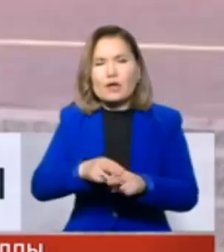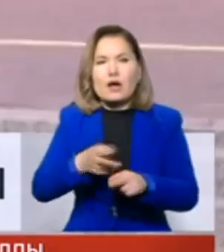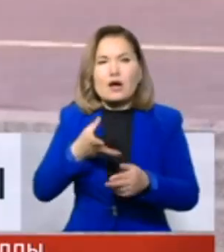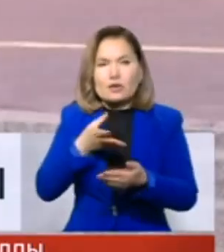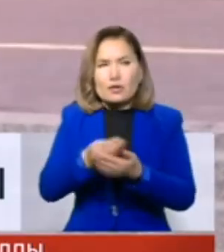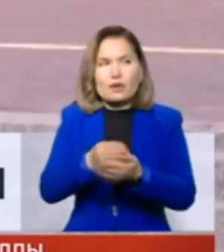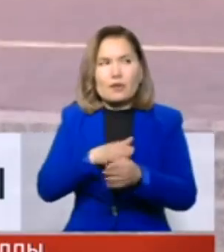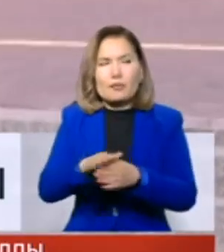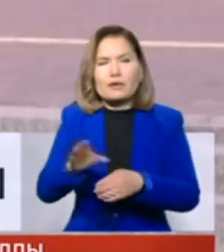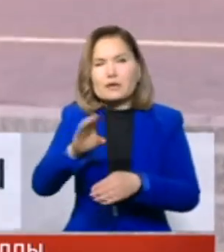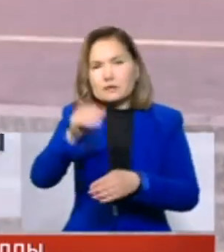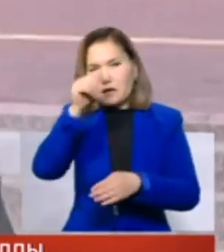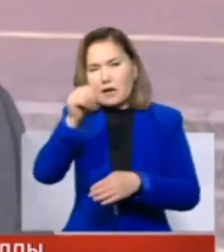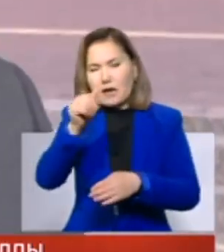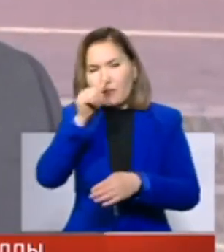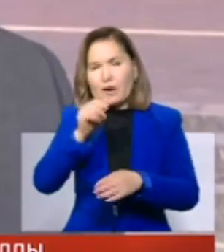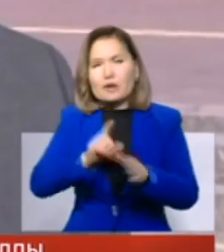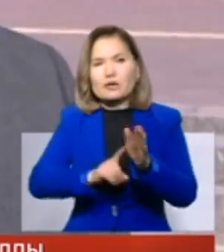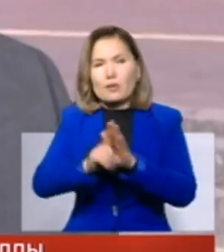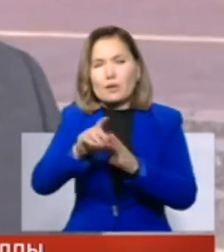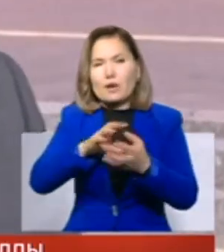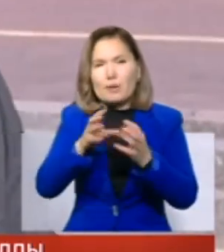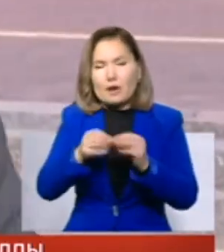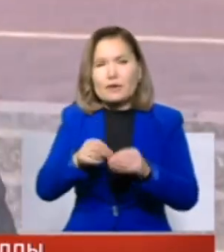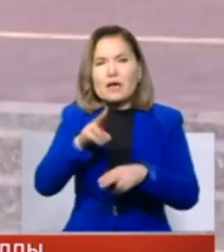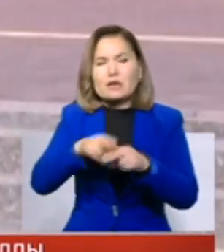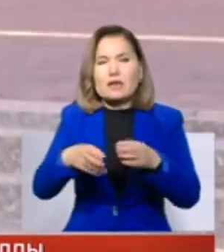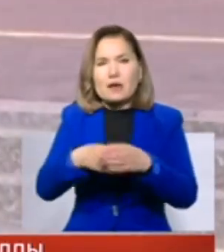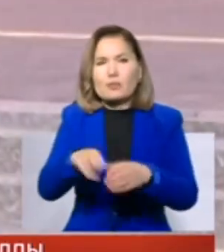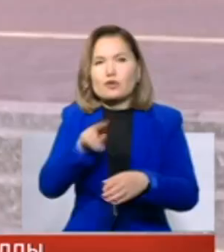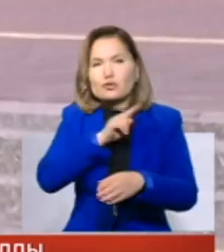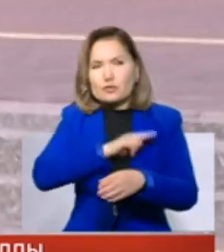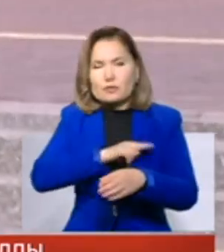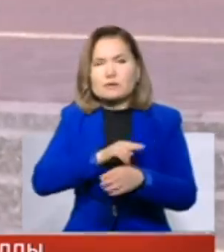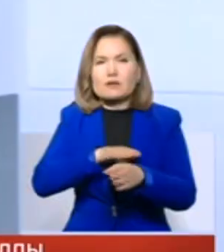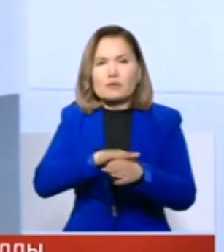боламыз. Осы 42 айының ортасында бұл мердігер толық аяқтап береді.